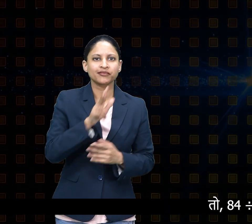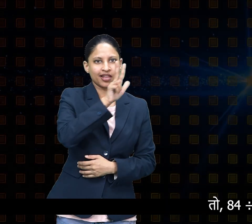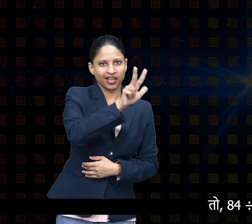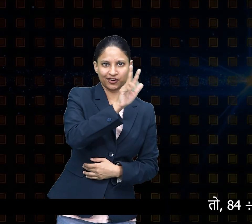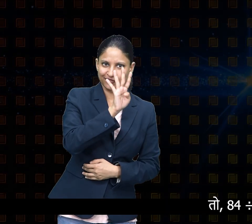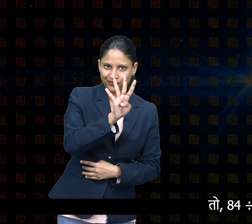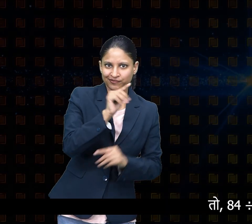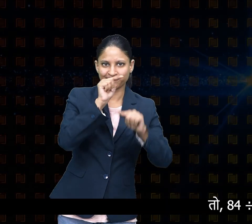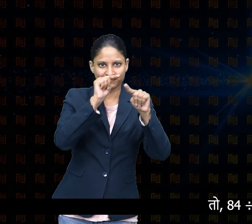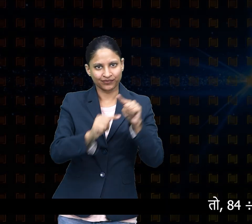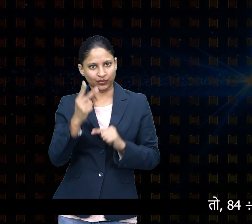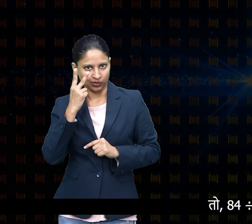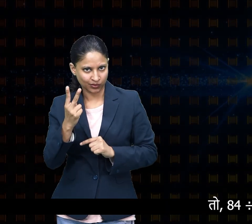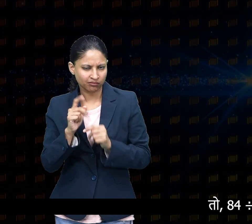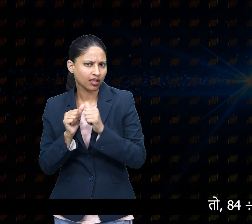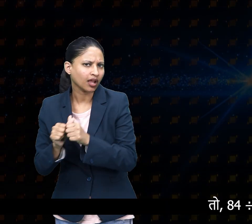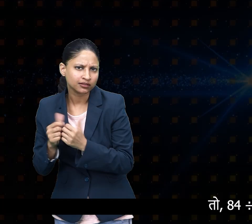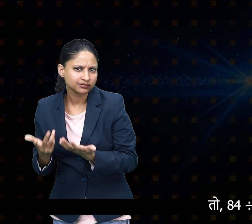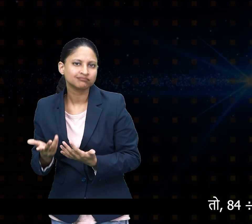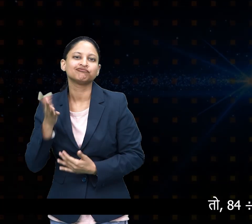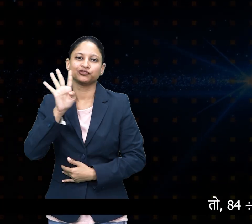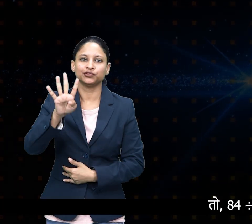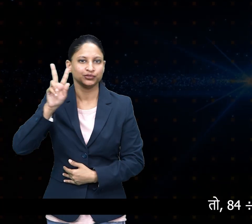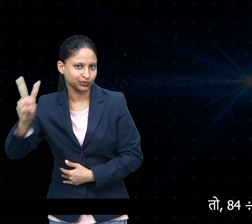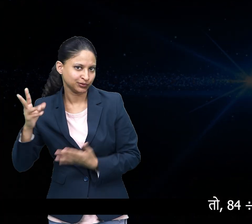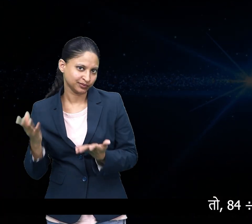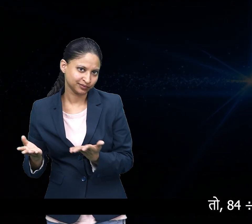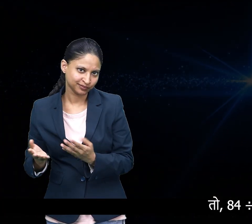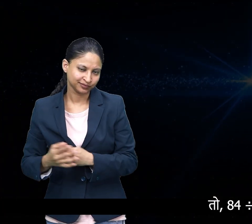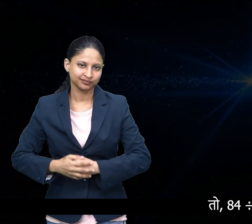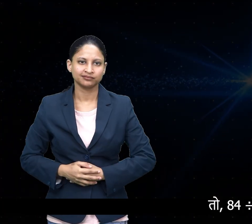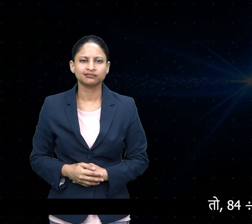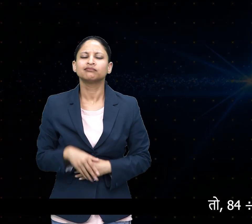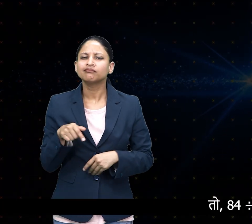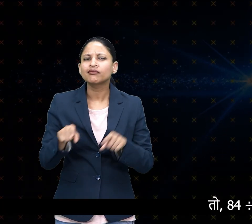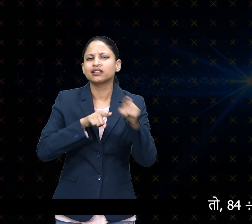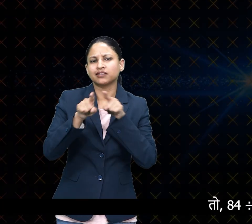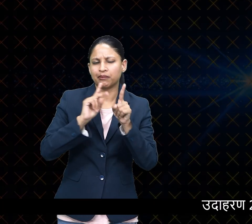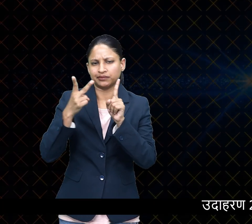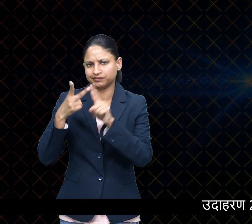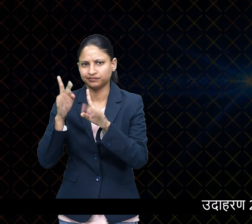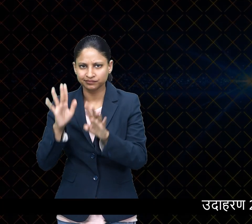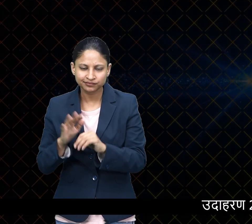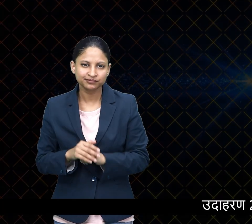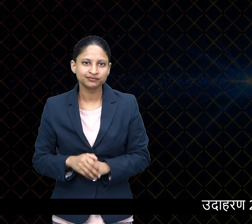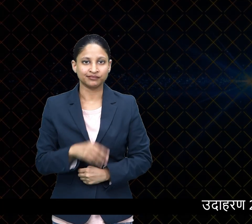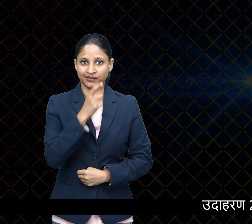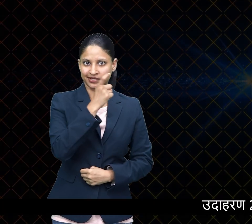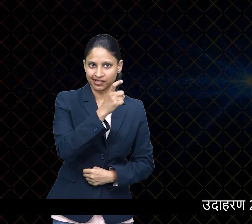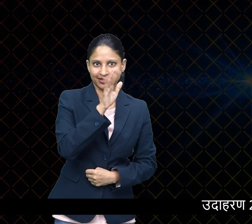तो 8 84 डिवाइडेड बाय 2 दैट इज 42। उदाहरण के